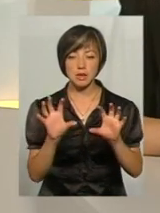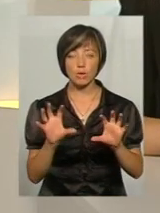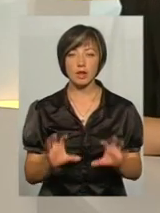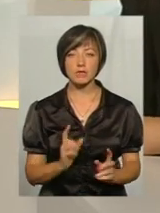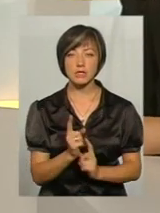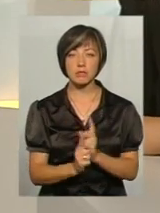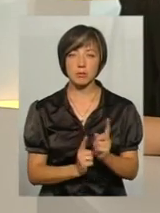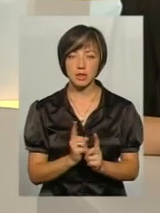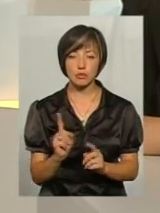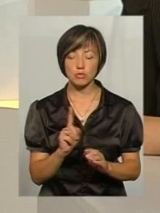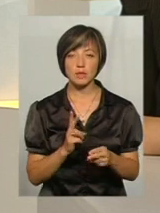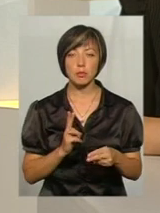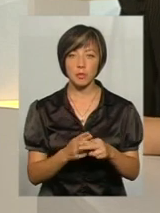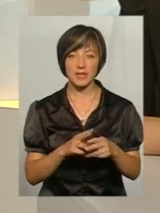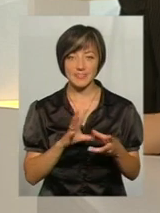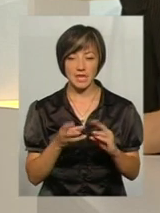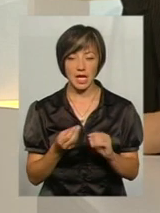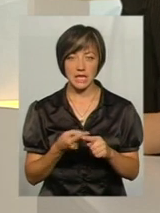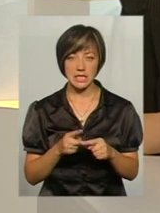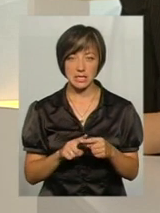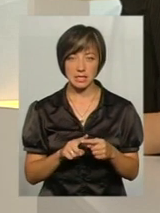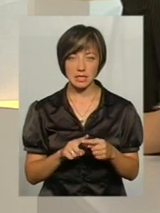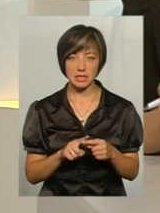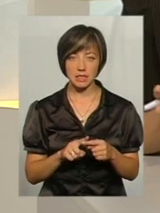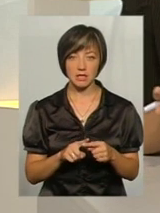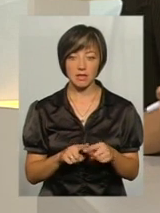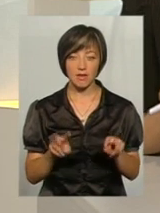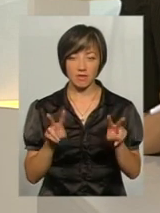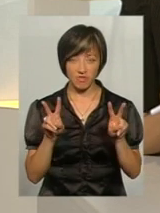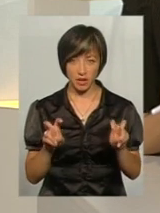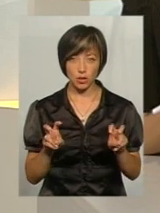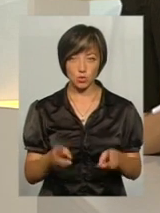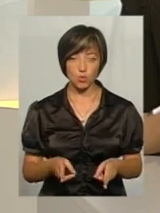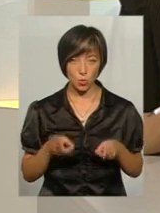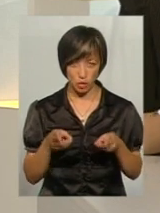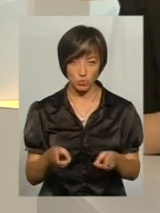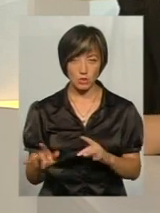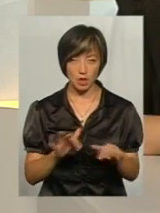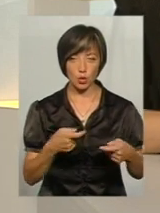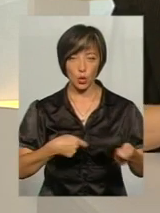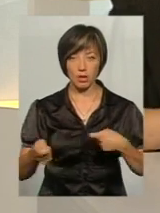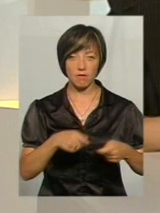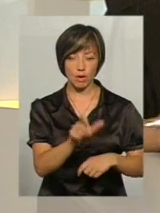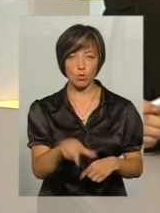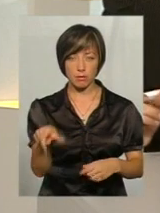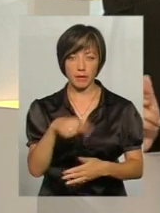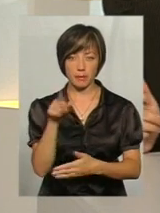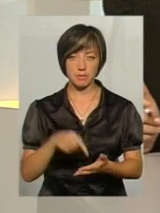законодавчі зміни, аби запобігти взагалі цій такому виду злочинної діяльності, як торгівля